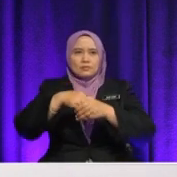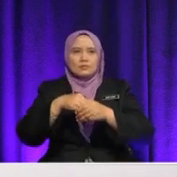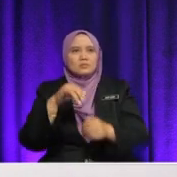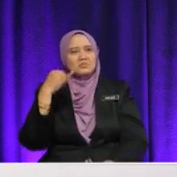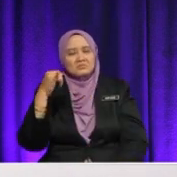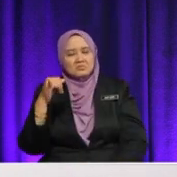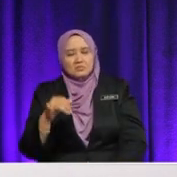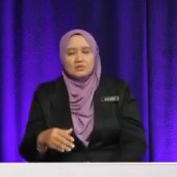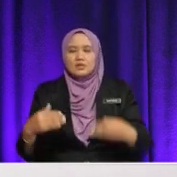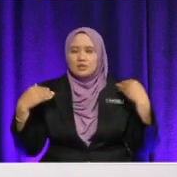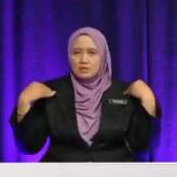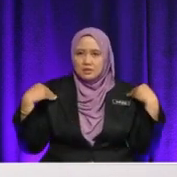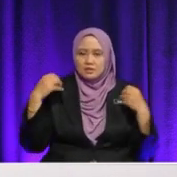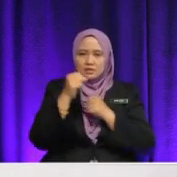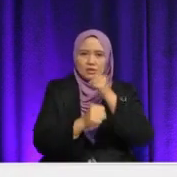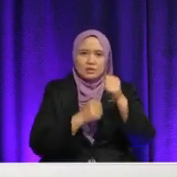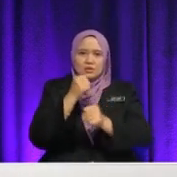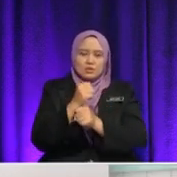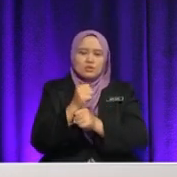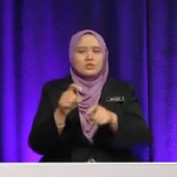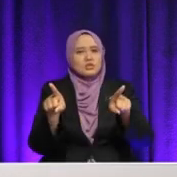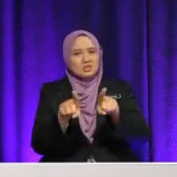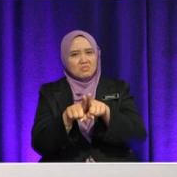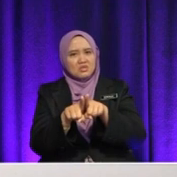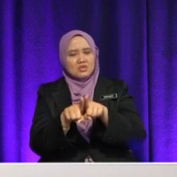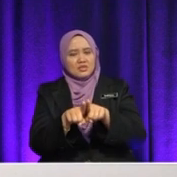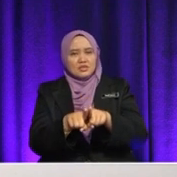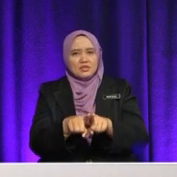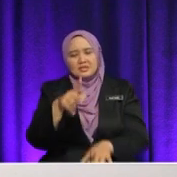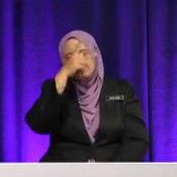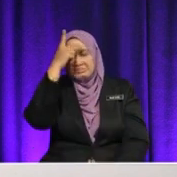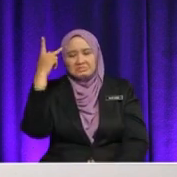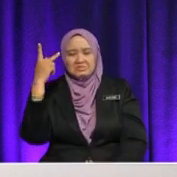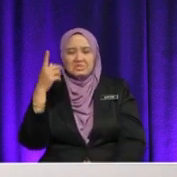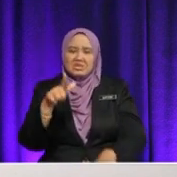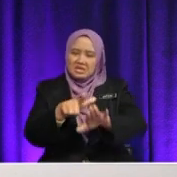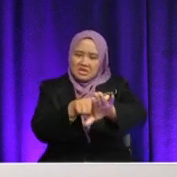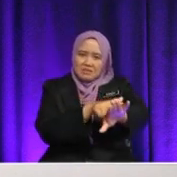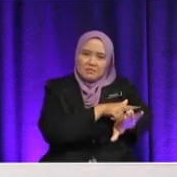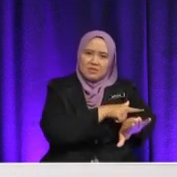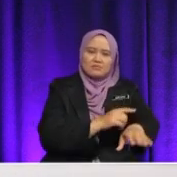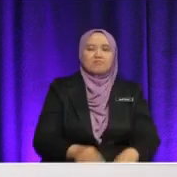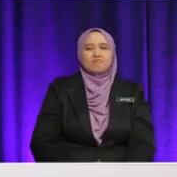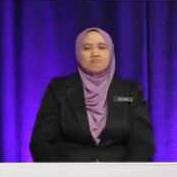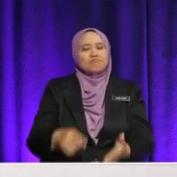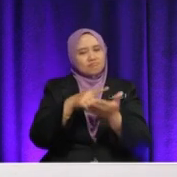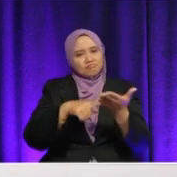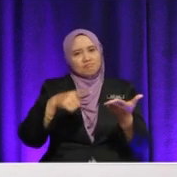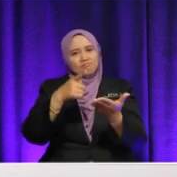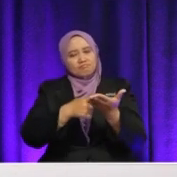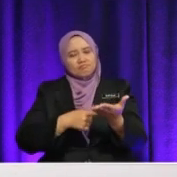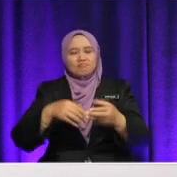tahun yang sama kaki disebabkan sudah agak lewat Kenapa Polsek Naraya agak memanggil masih agak panjang